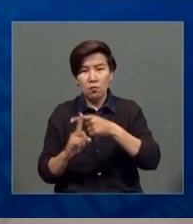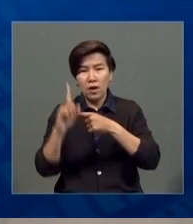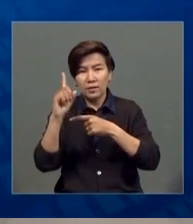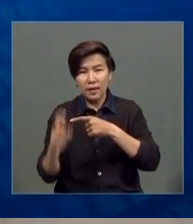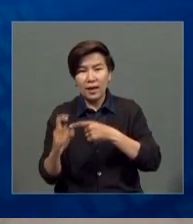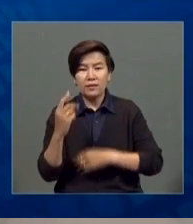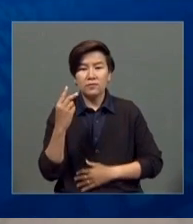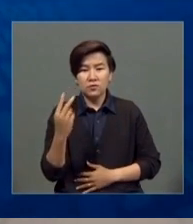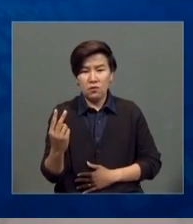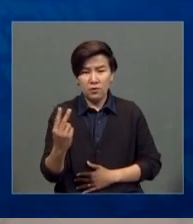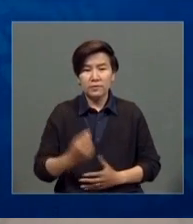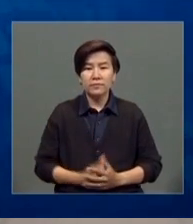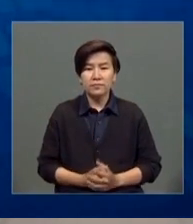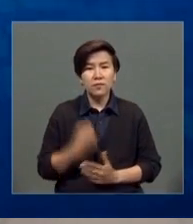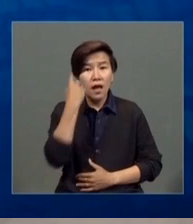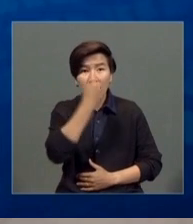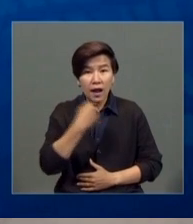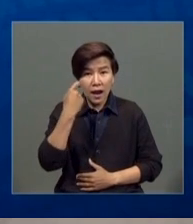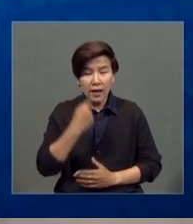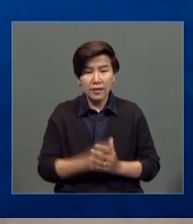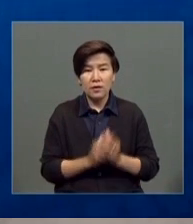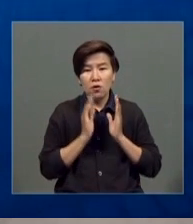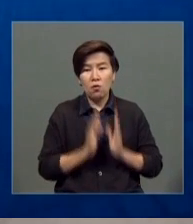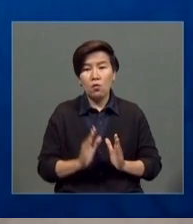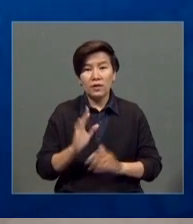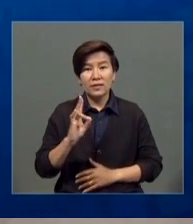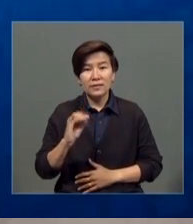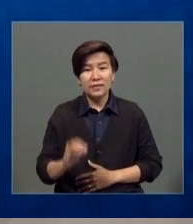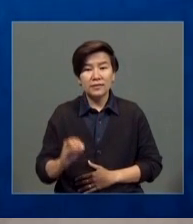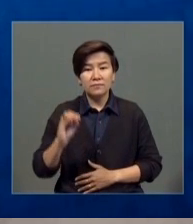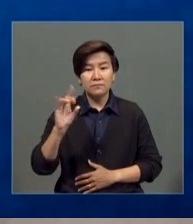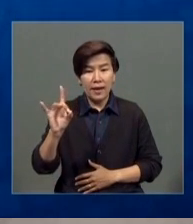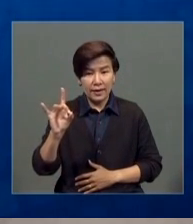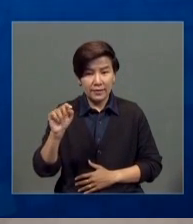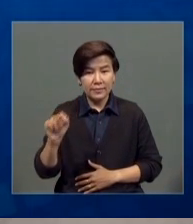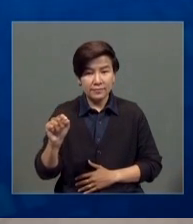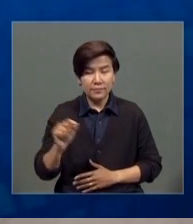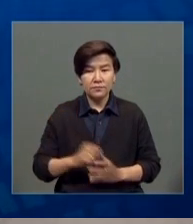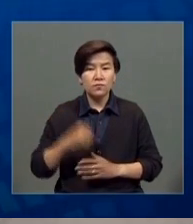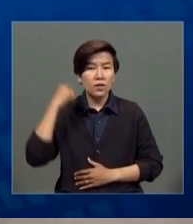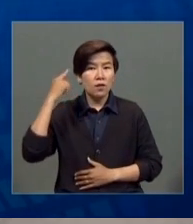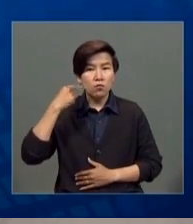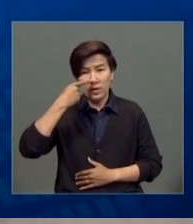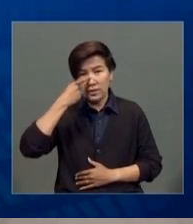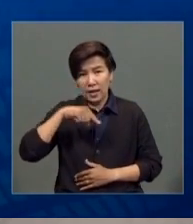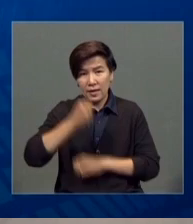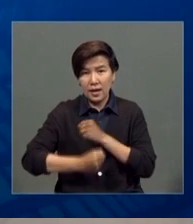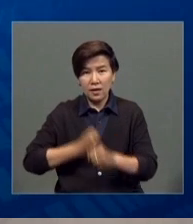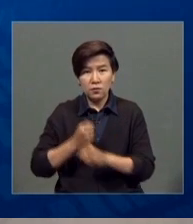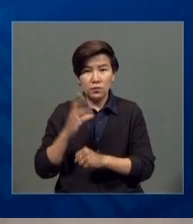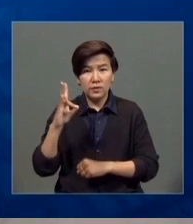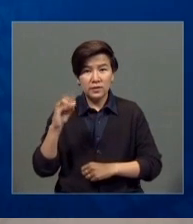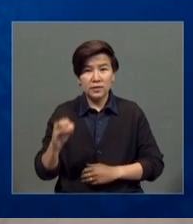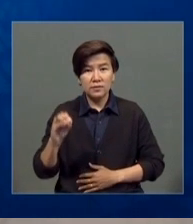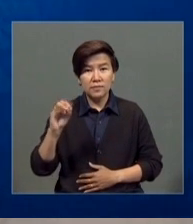ตเลยเรื่องนี้ตระหนักให้มากๆในการป้องกันตัวเองในการดูแลตัวเองในการที่จะกาดสูงๆใส่หน้าก